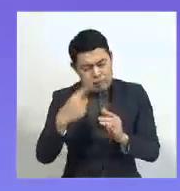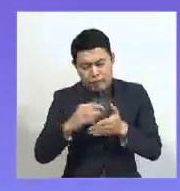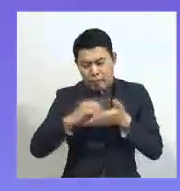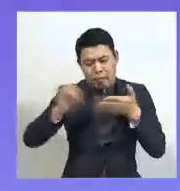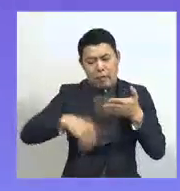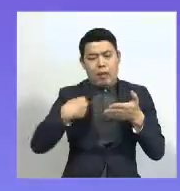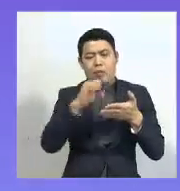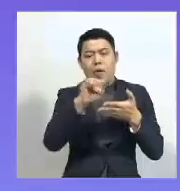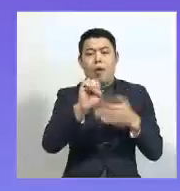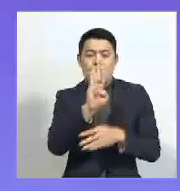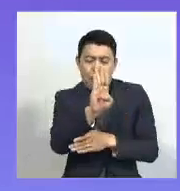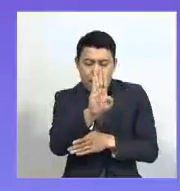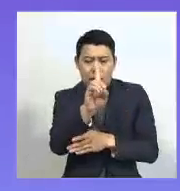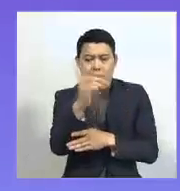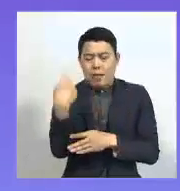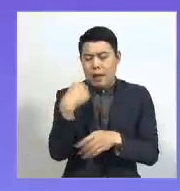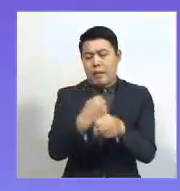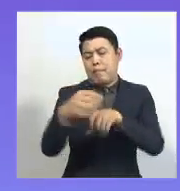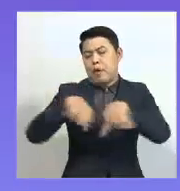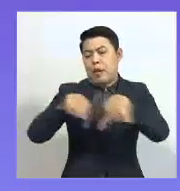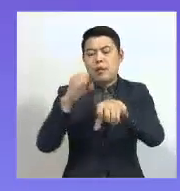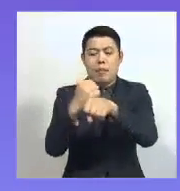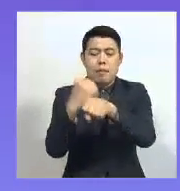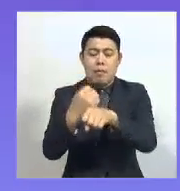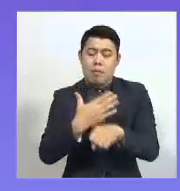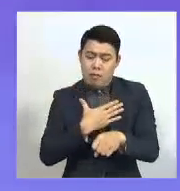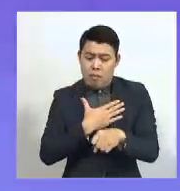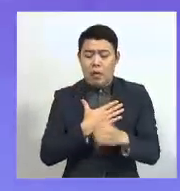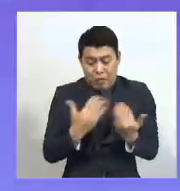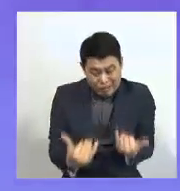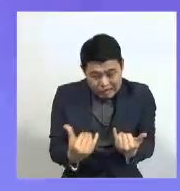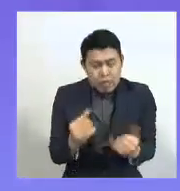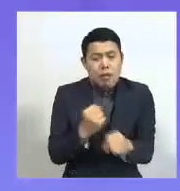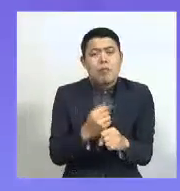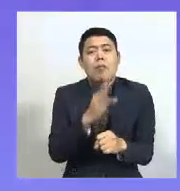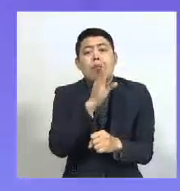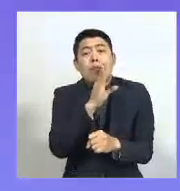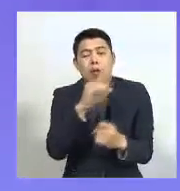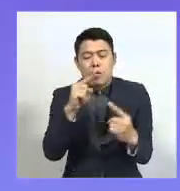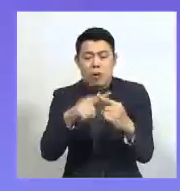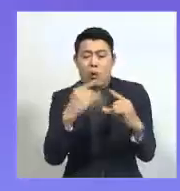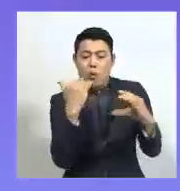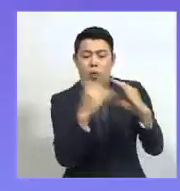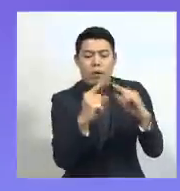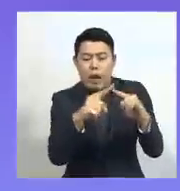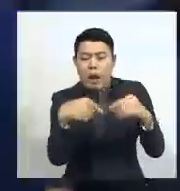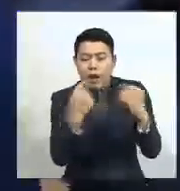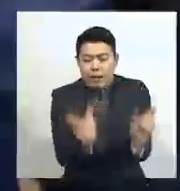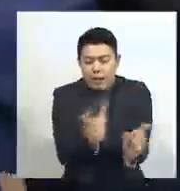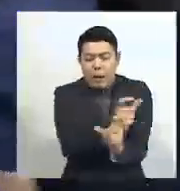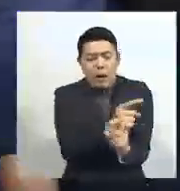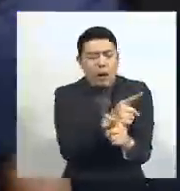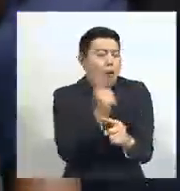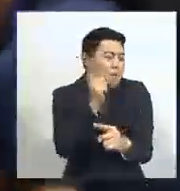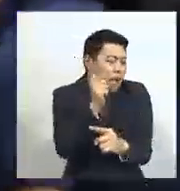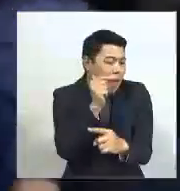เมื่อบริษัทวีลักษณ์กลับมาประกอบกิจการไม่ใช่แค่ตัดสิทธิ์ตอนนี้ ส่วนประเด็นการโอนหุ้นกลับไปมา